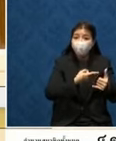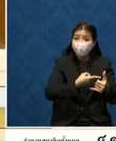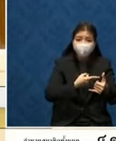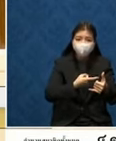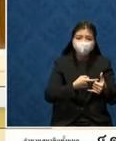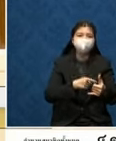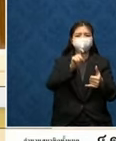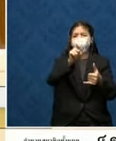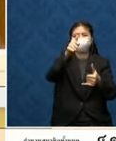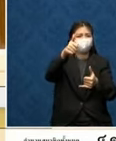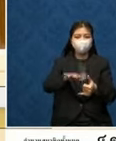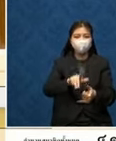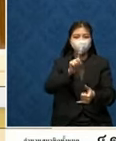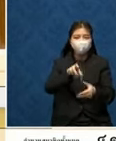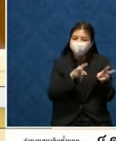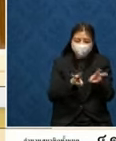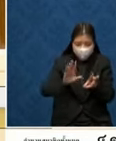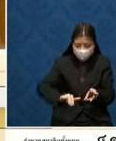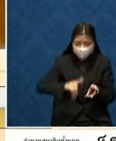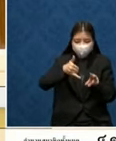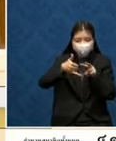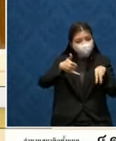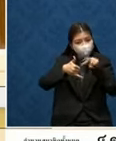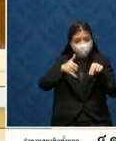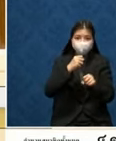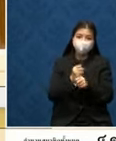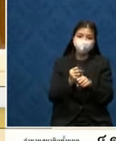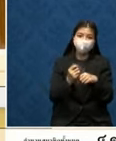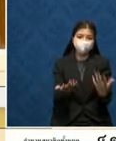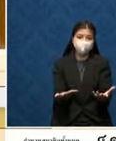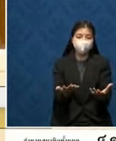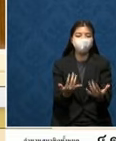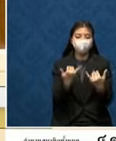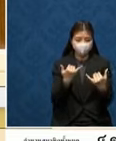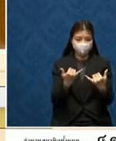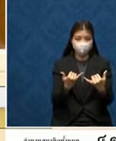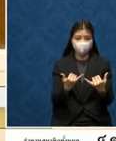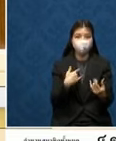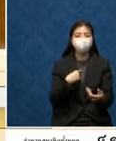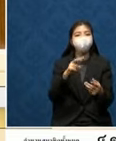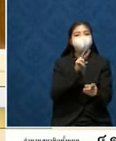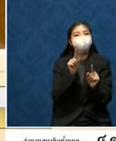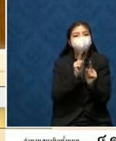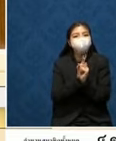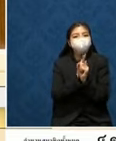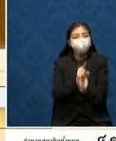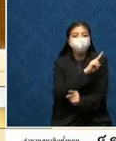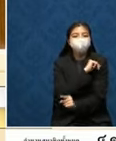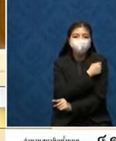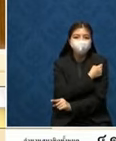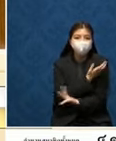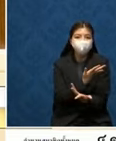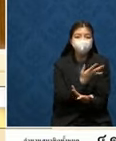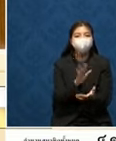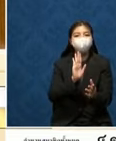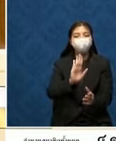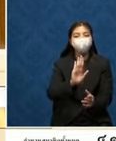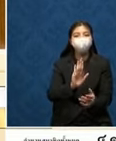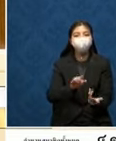นะเพราะฉนั้นก็เลยเอามาเข้าระบบการบำบัดรักษาวันนี้เราก็มีอยู่ในโรงพยาบาลโรงพยาบาลสนุนจารย